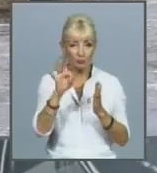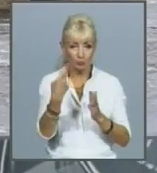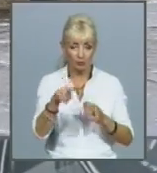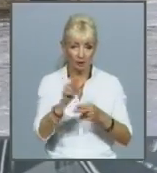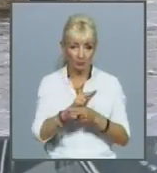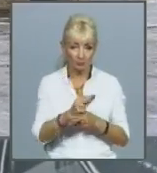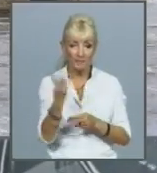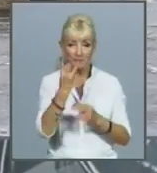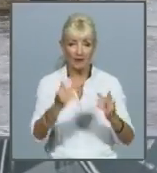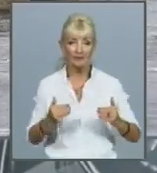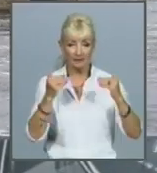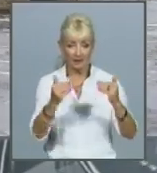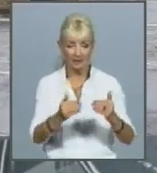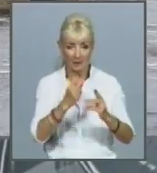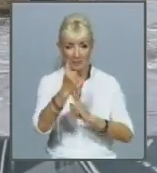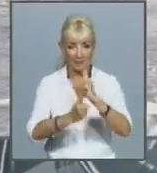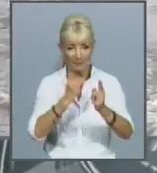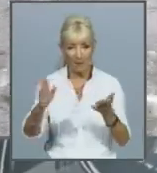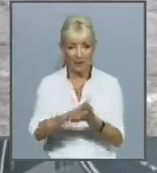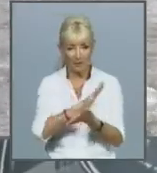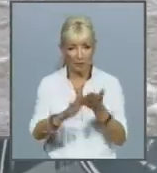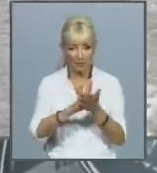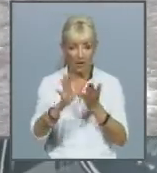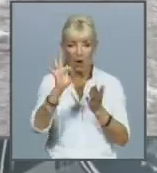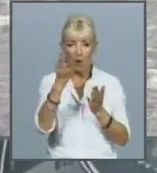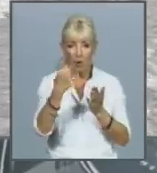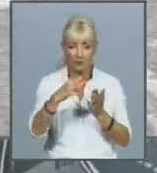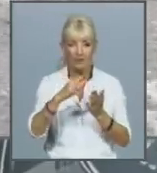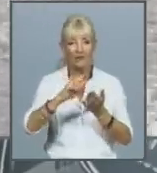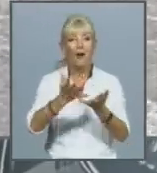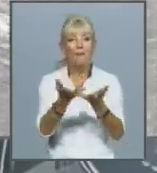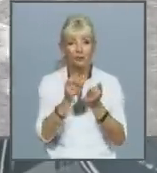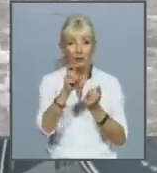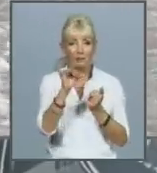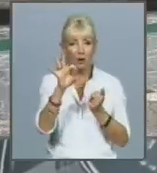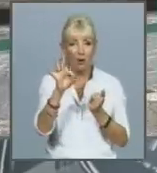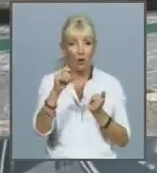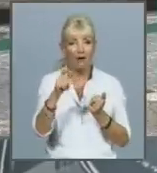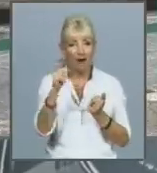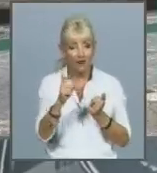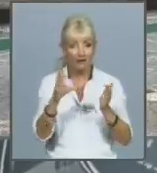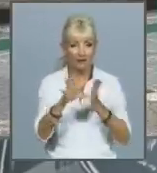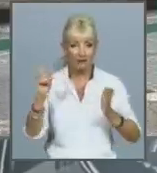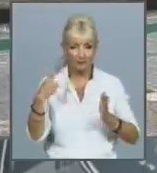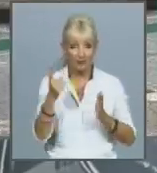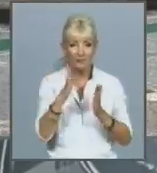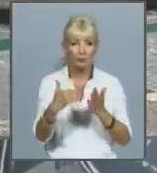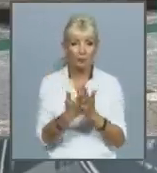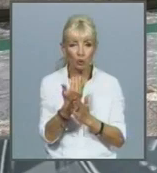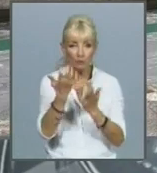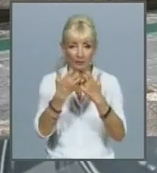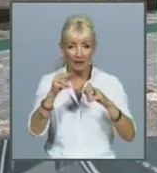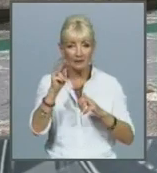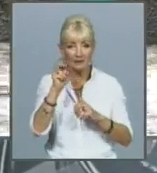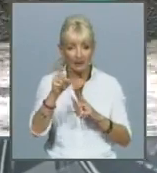Третій комплекс – переробка осаду, отримання біогазу, електроенергії. Буде введено новий цех із механічної обробки осадів